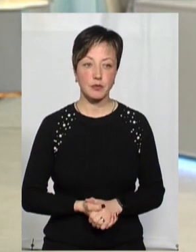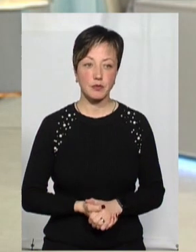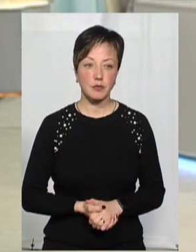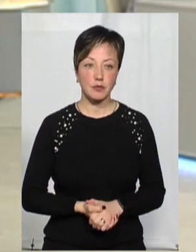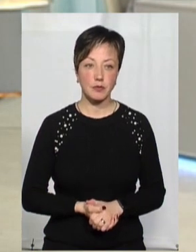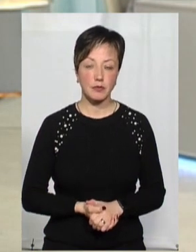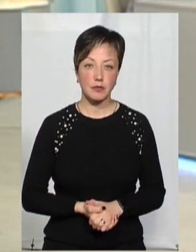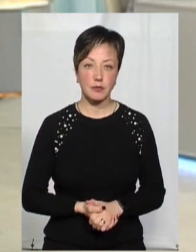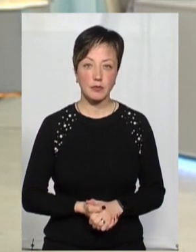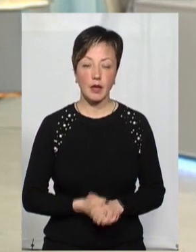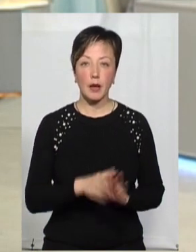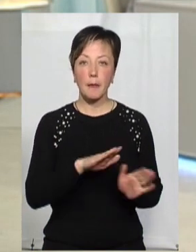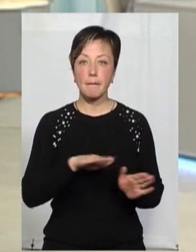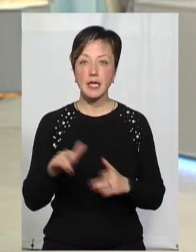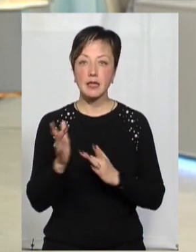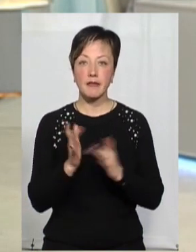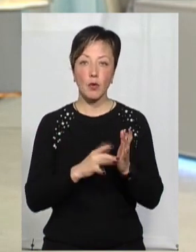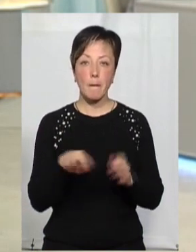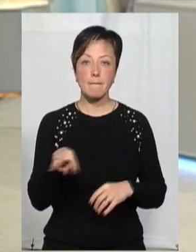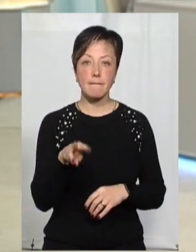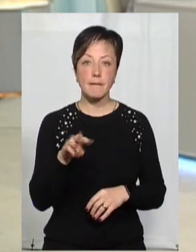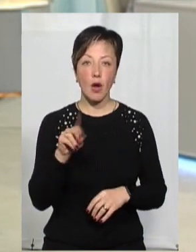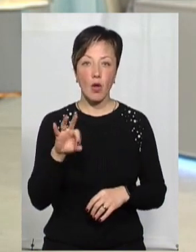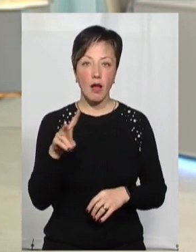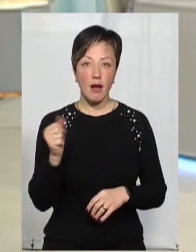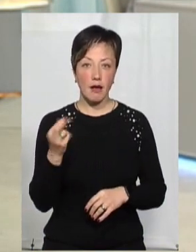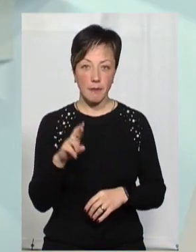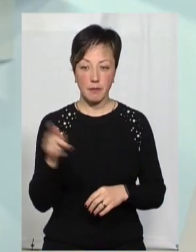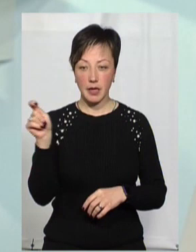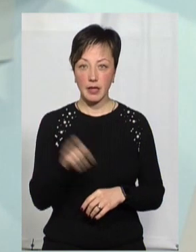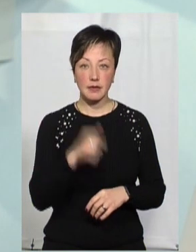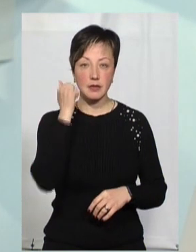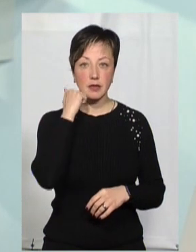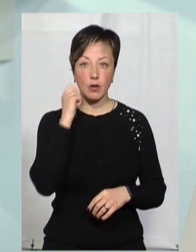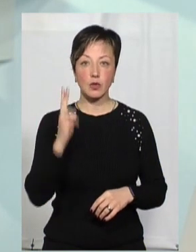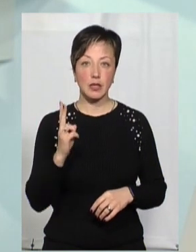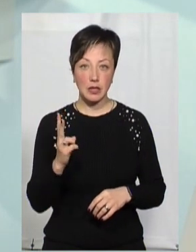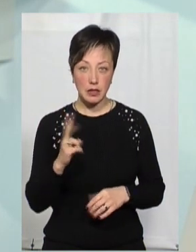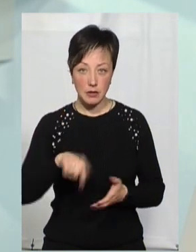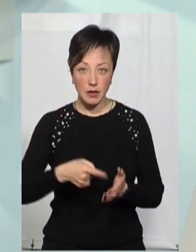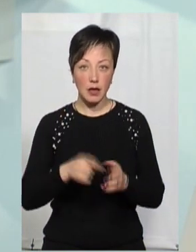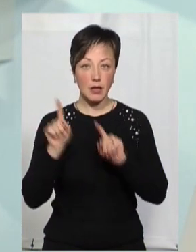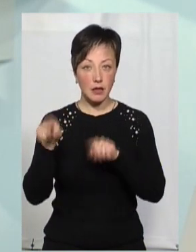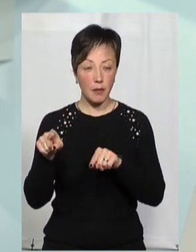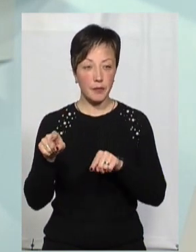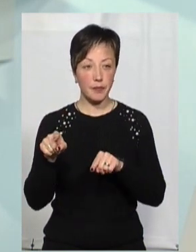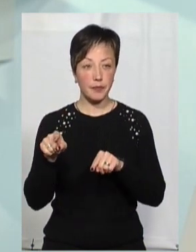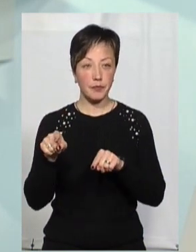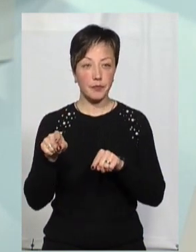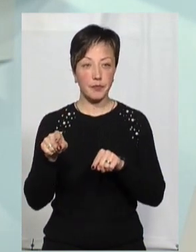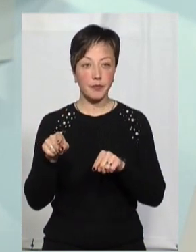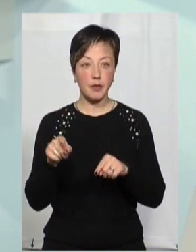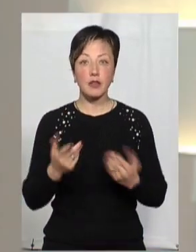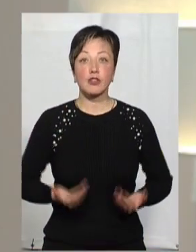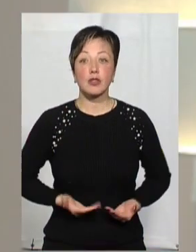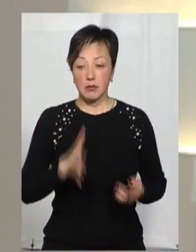був після Святого Миколая. Він сказав, що ми після Святого Миколая приїхали в Старокостянтинів. Там, а